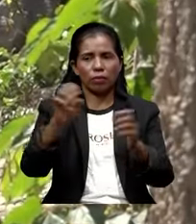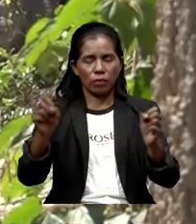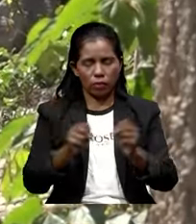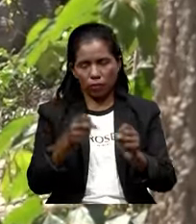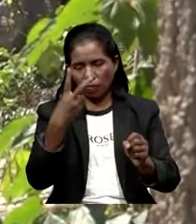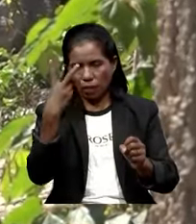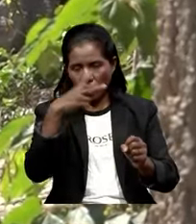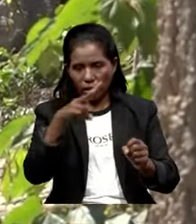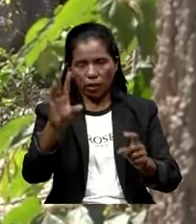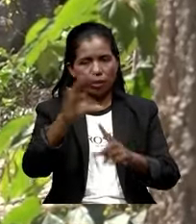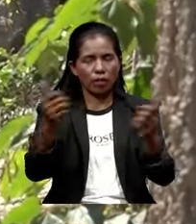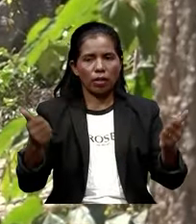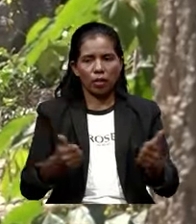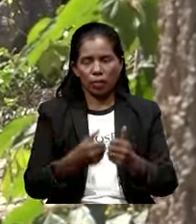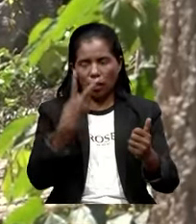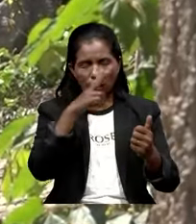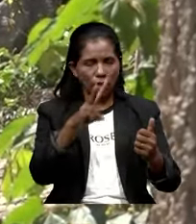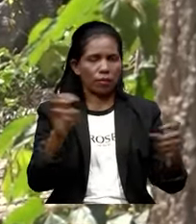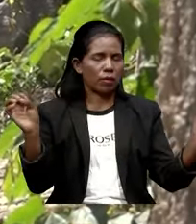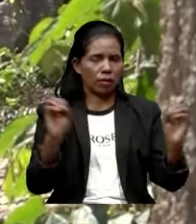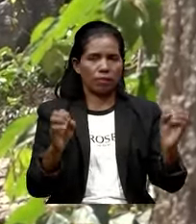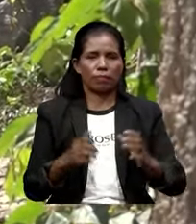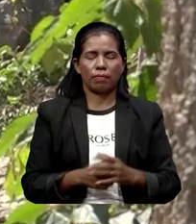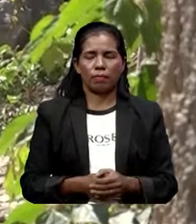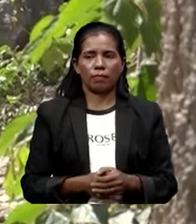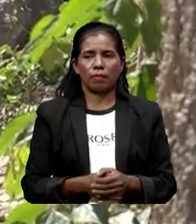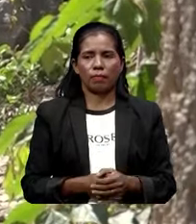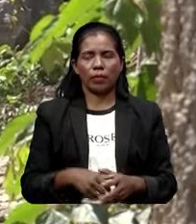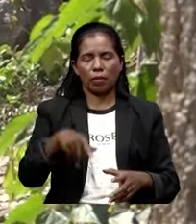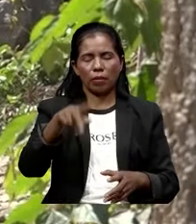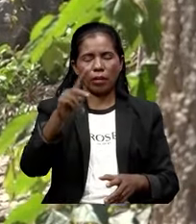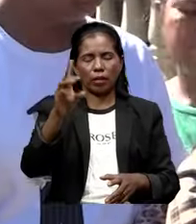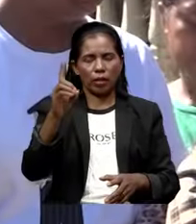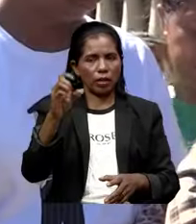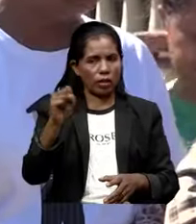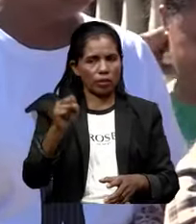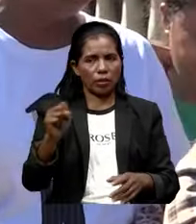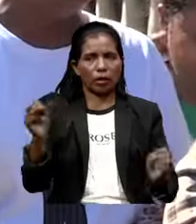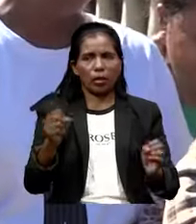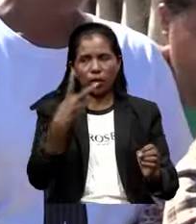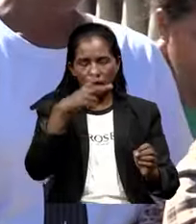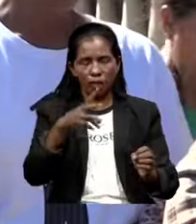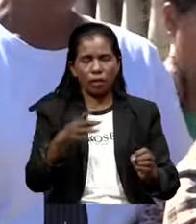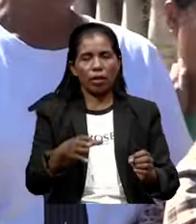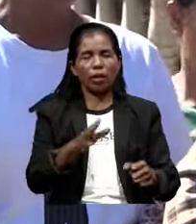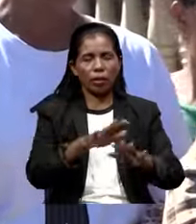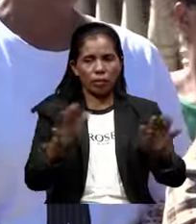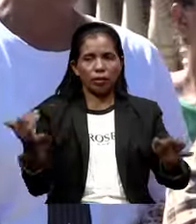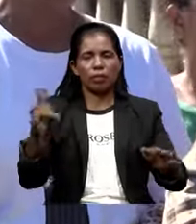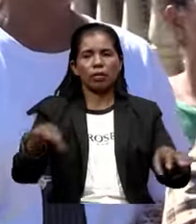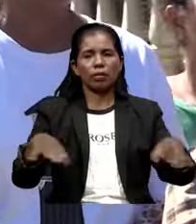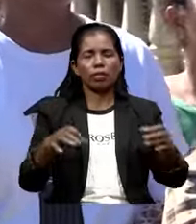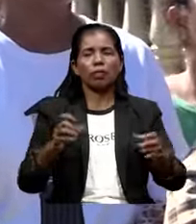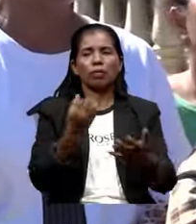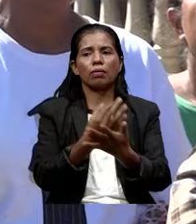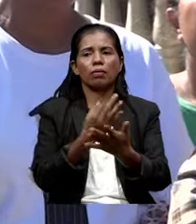sef sef aldia mos mare tuir basar ne pende somo la mai aru ka labar sira bair la servis me be nini osa hira